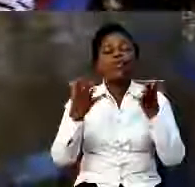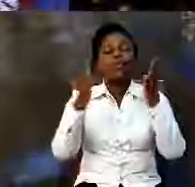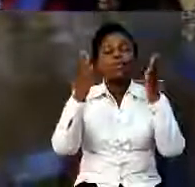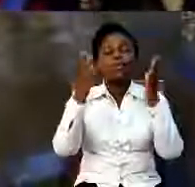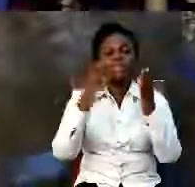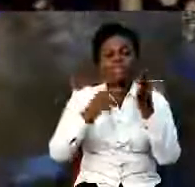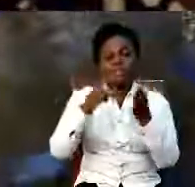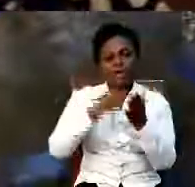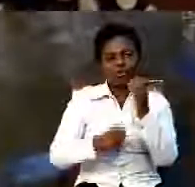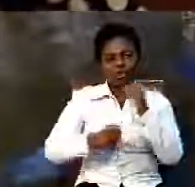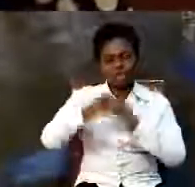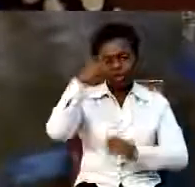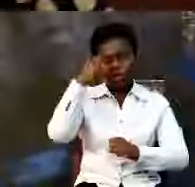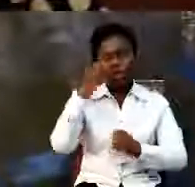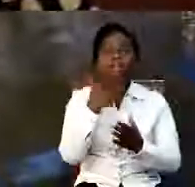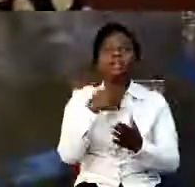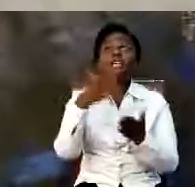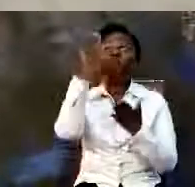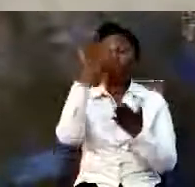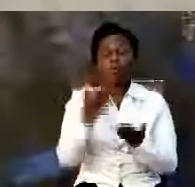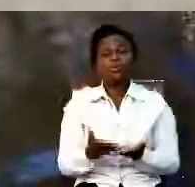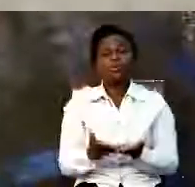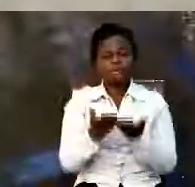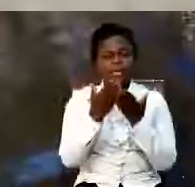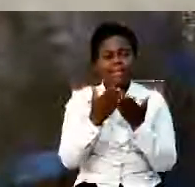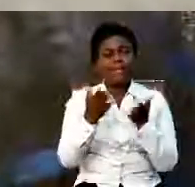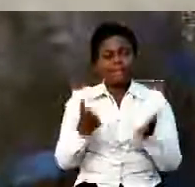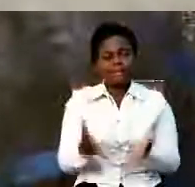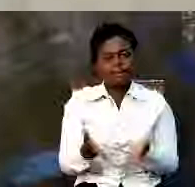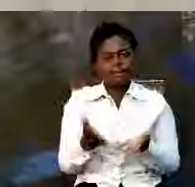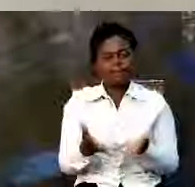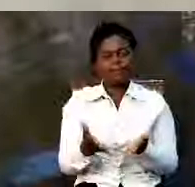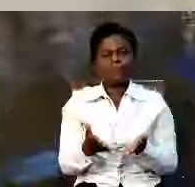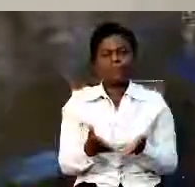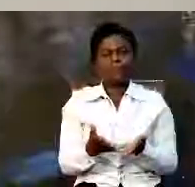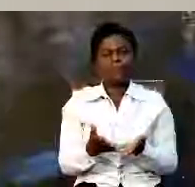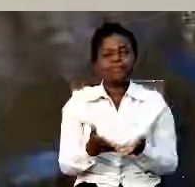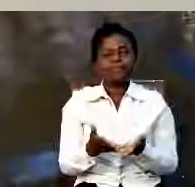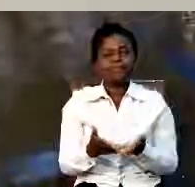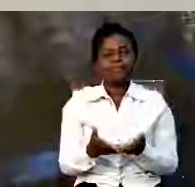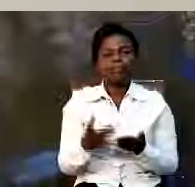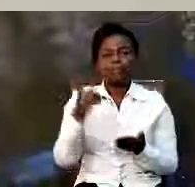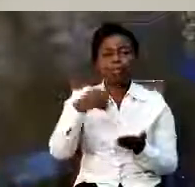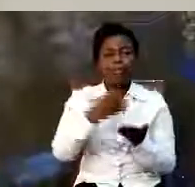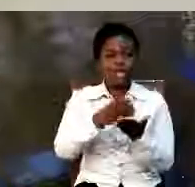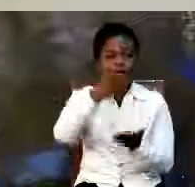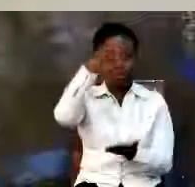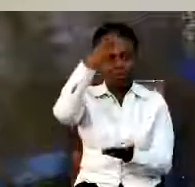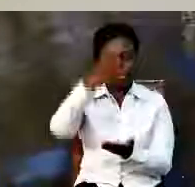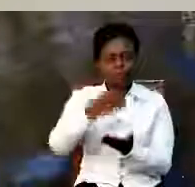kushinda inahitaji Mungu atusaidie. Sasa kuna nguzo tano